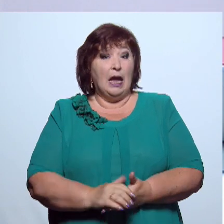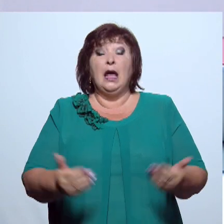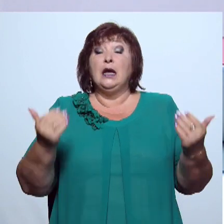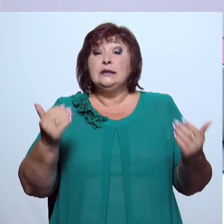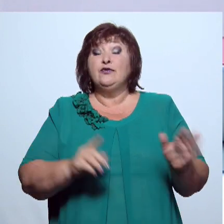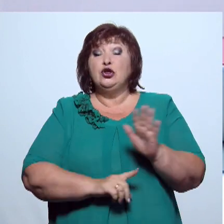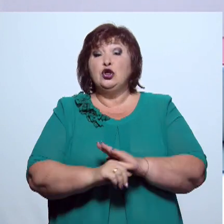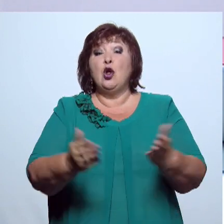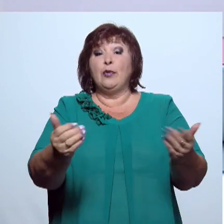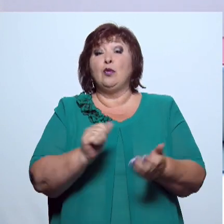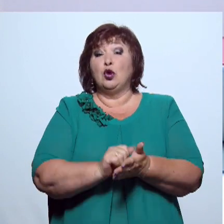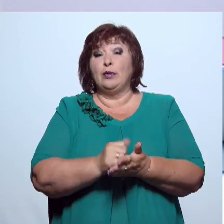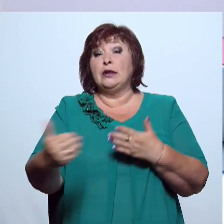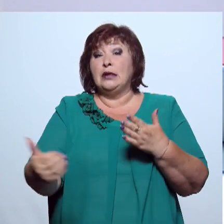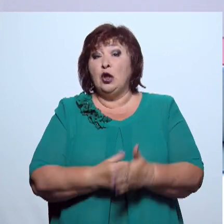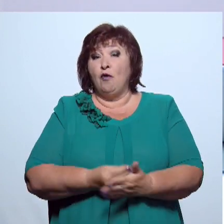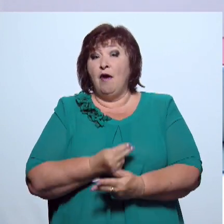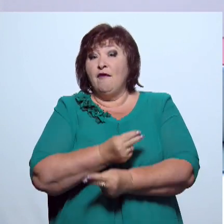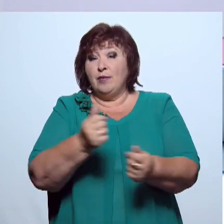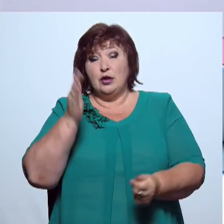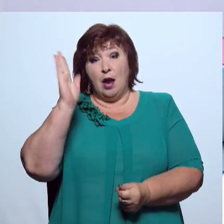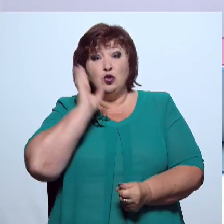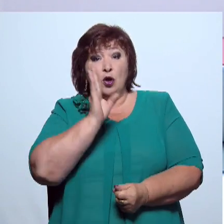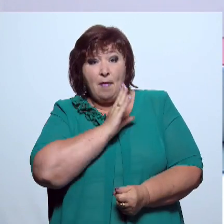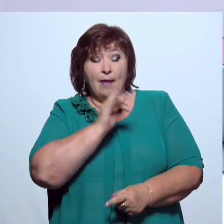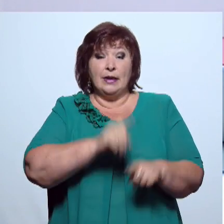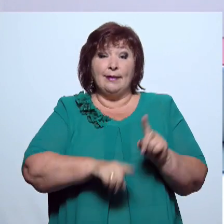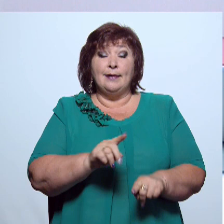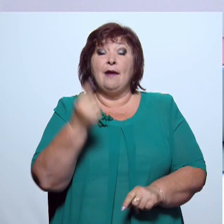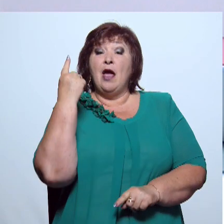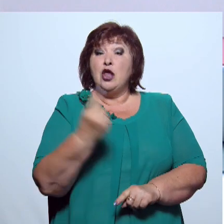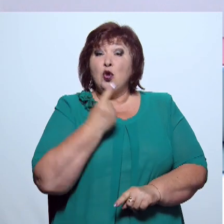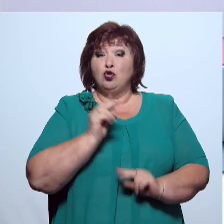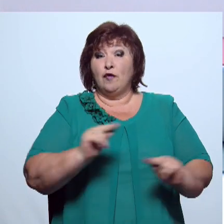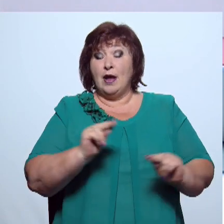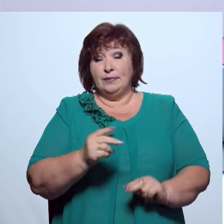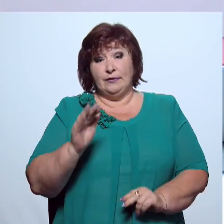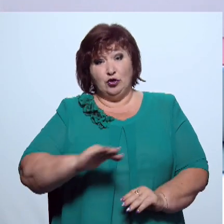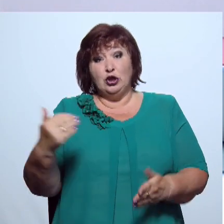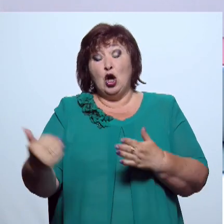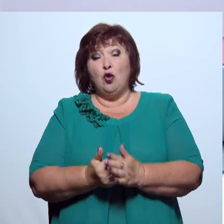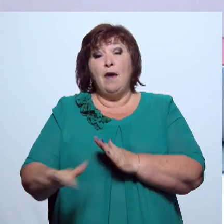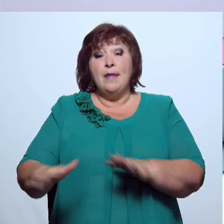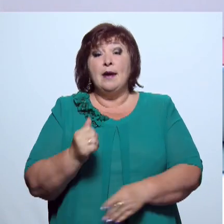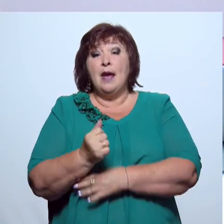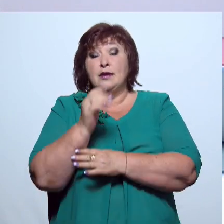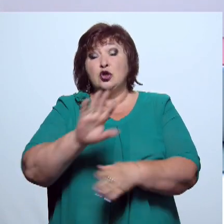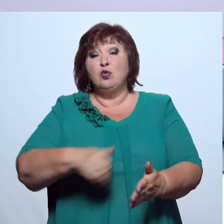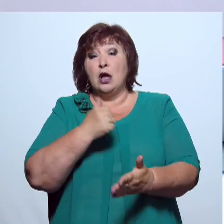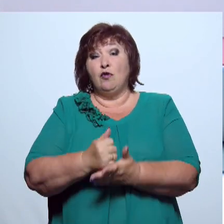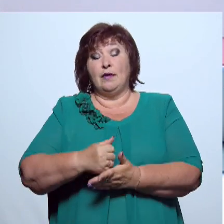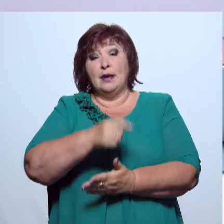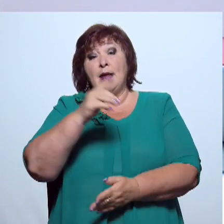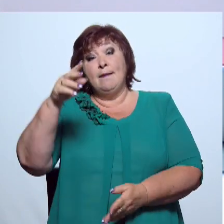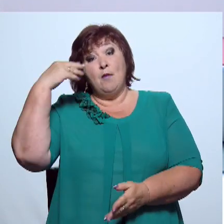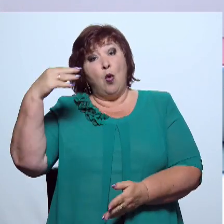сегодня начался прием документов на новые выплаты для будущих мам и родителей в одиночку воспитывающих детей. Это новая мера поддержки, установленная по